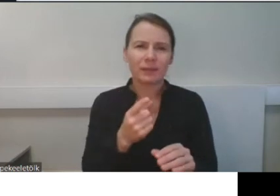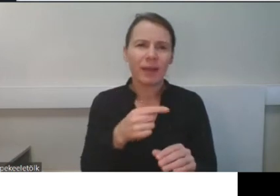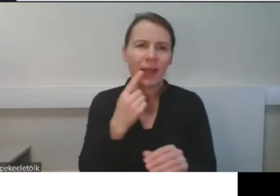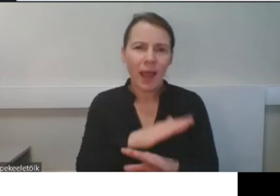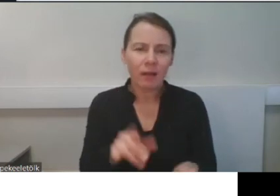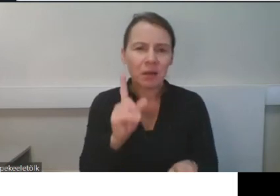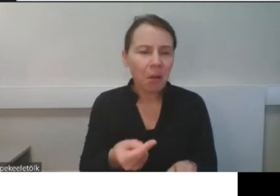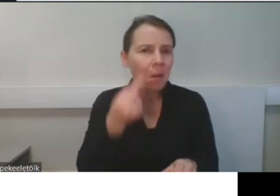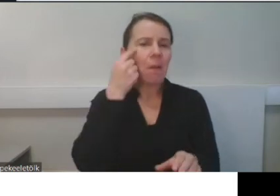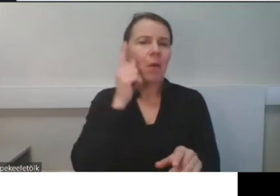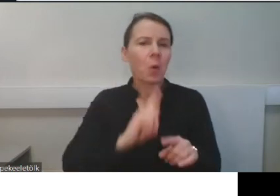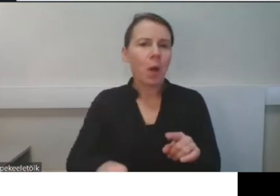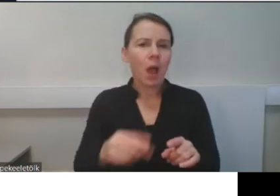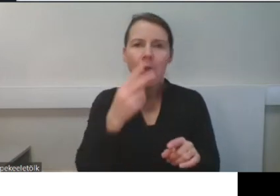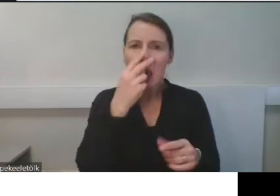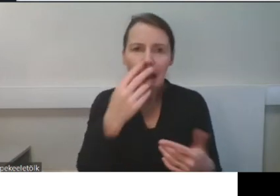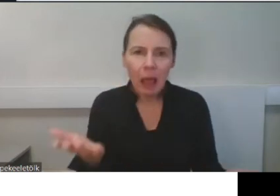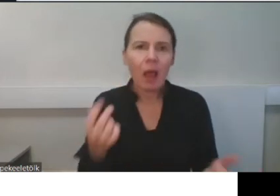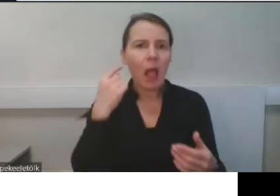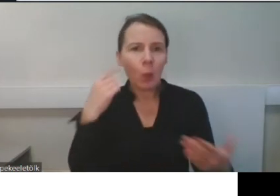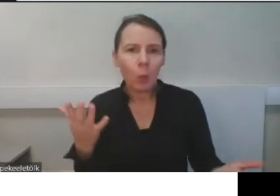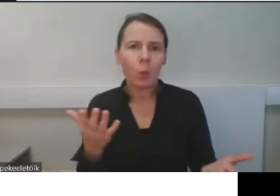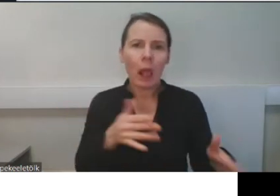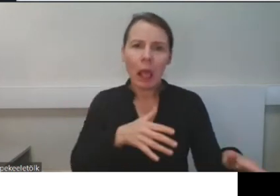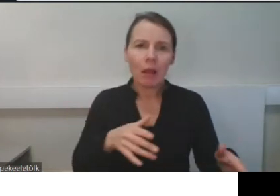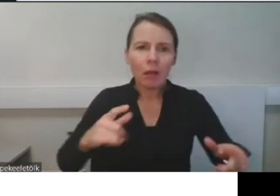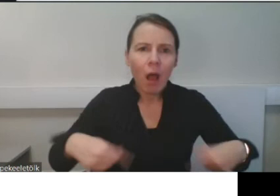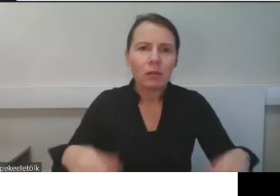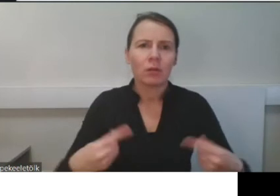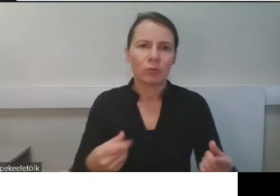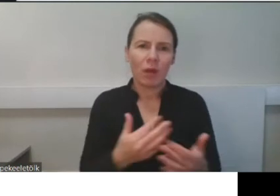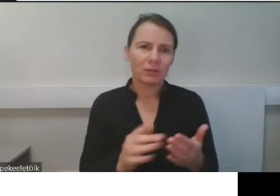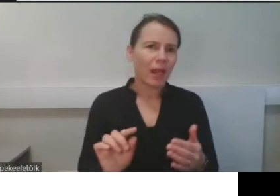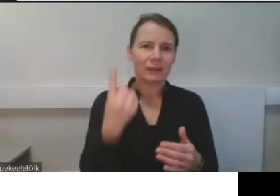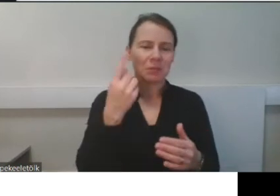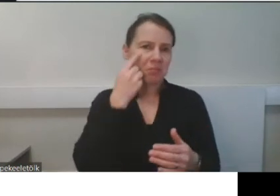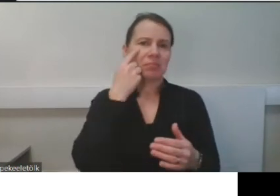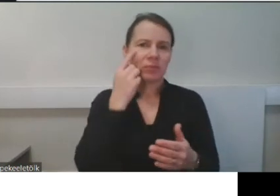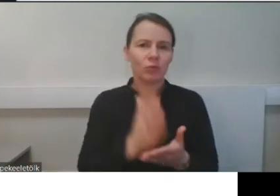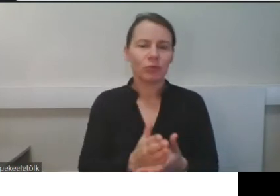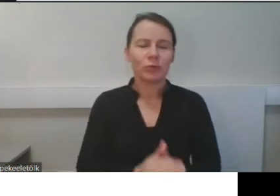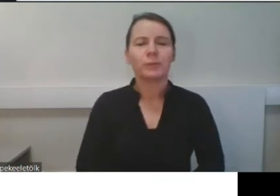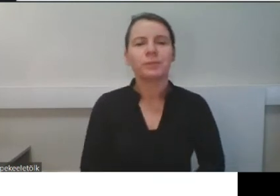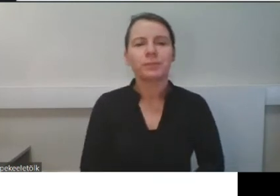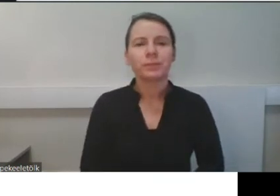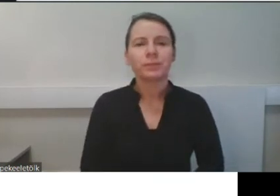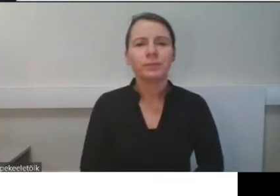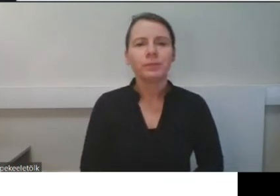või teine, mis nagu viib meid tagasi selleni, et need gruppid kõik siin on nagu osaliselt omavahel seotud, nad on